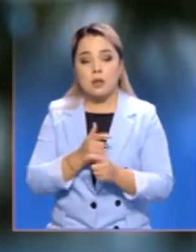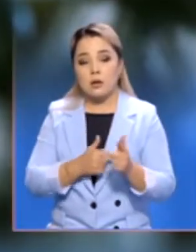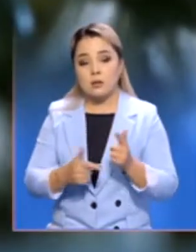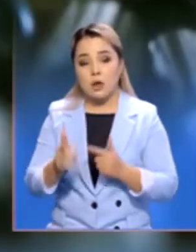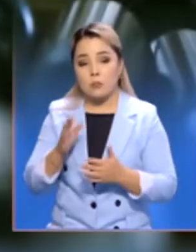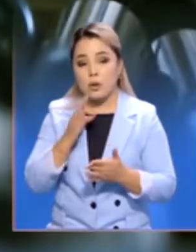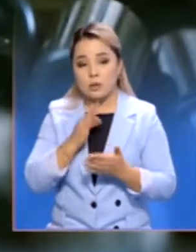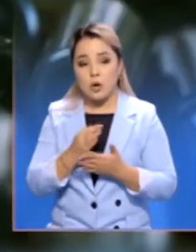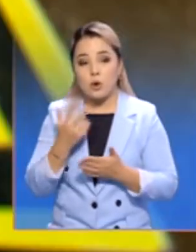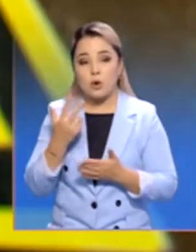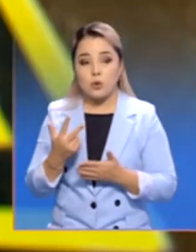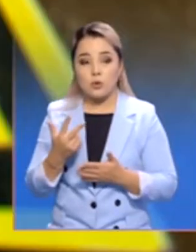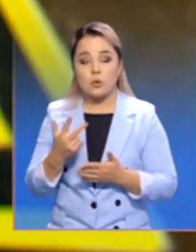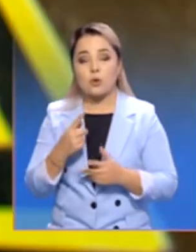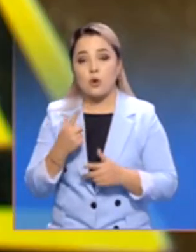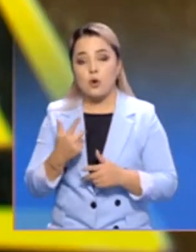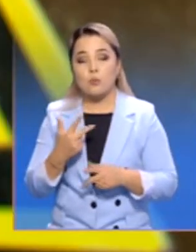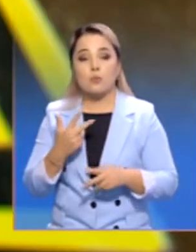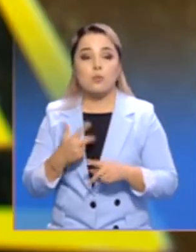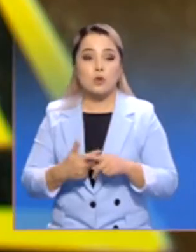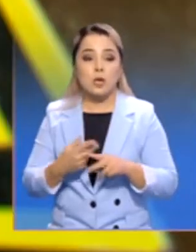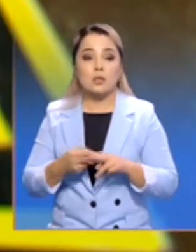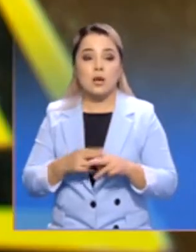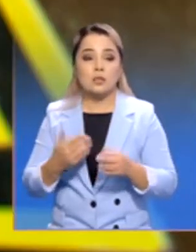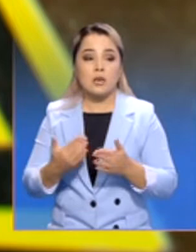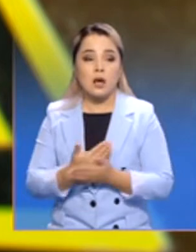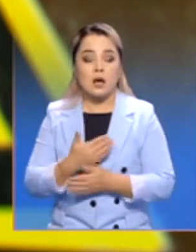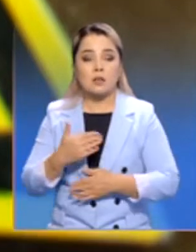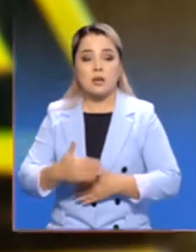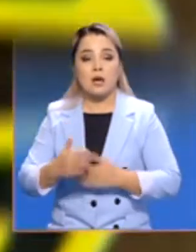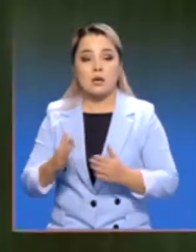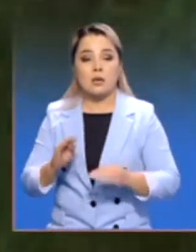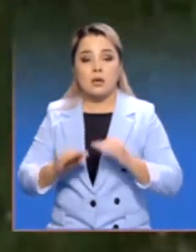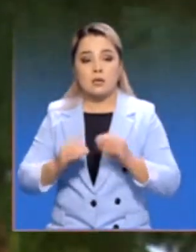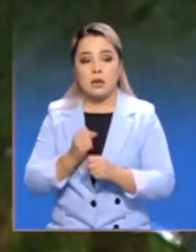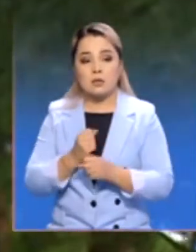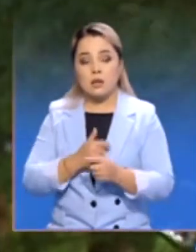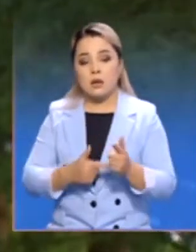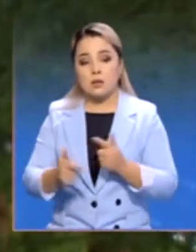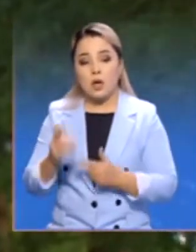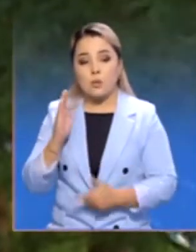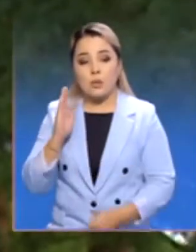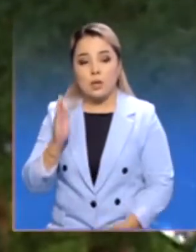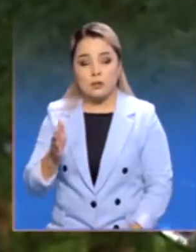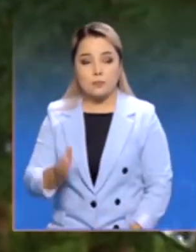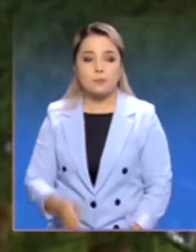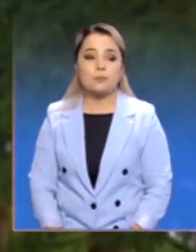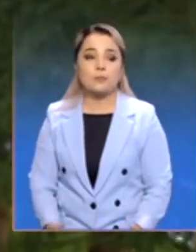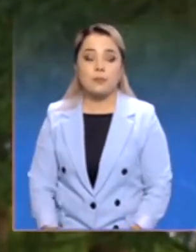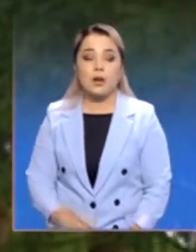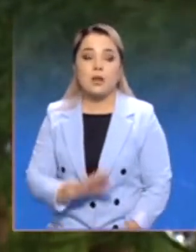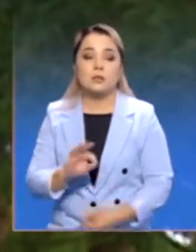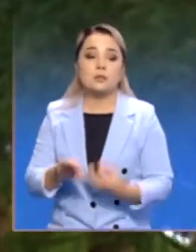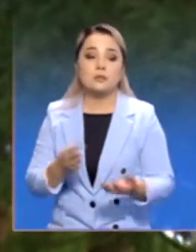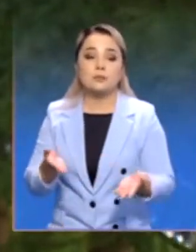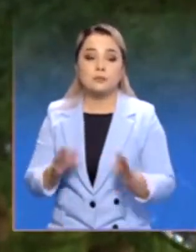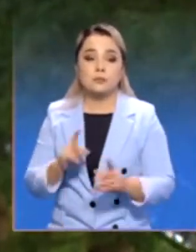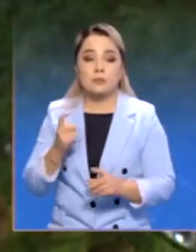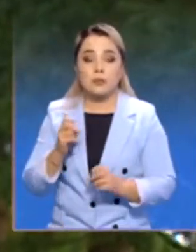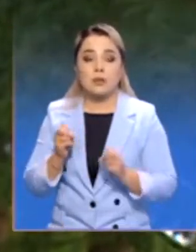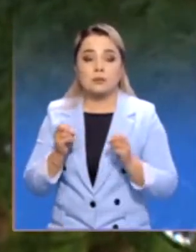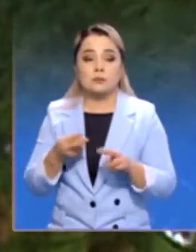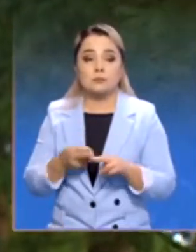нәтижесінде 3+ буындағы жаңа реакторлар пайда болды. Яғни ол жерде радиоактивті қалдықтар